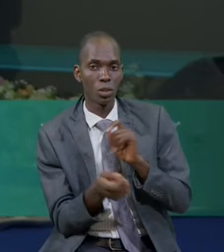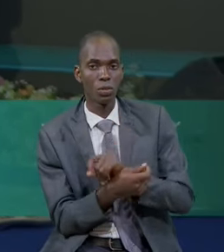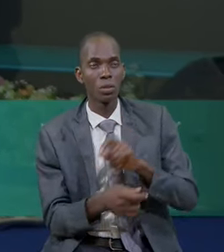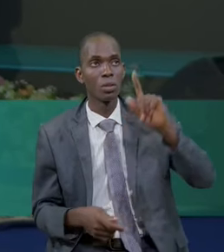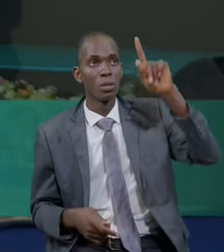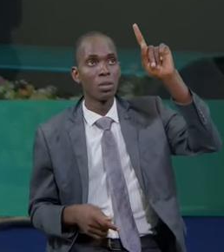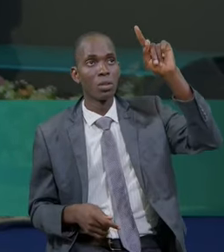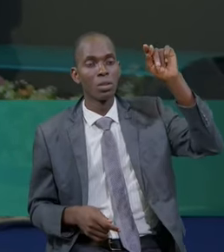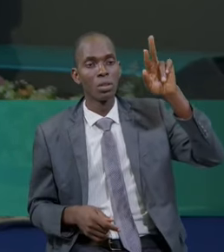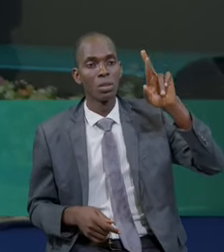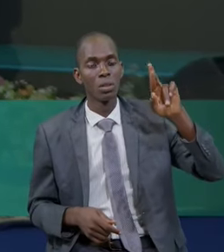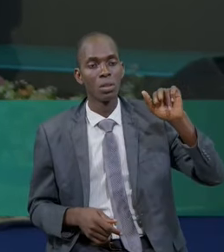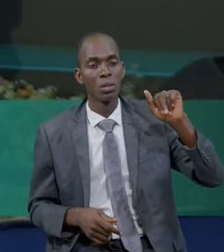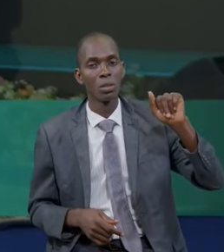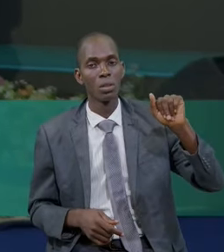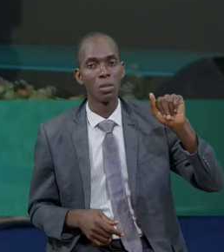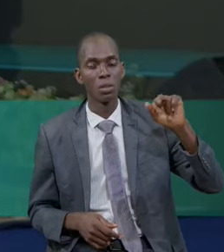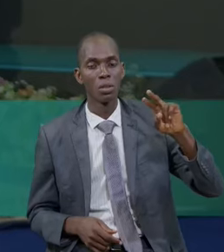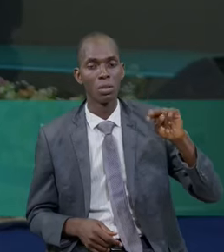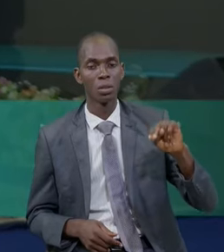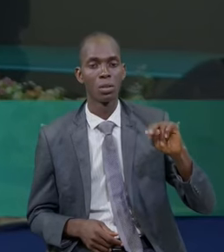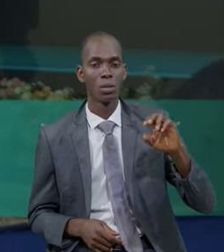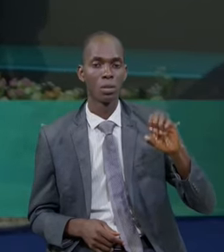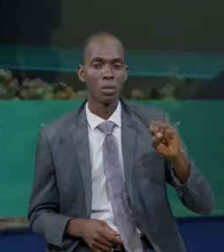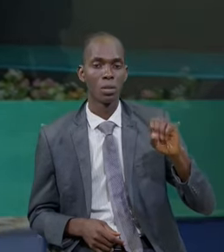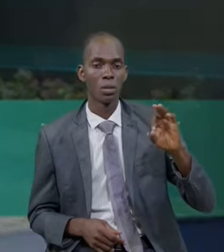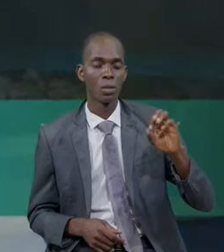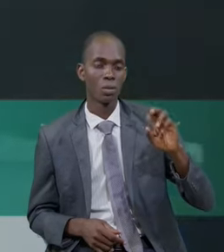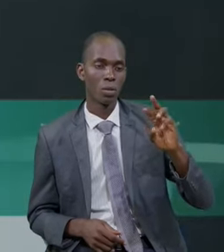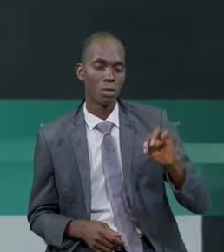verticalement. Nous allons écrire ça.